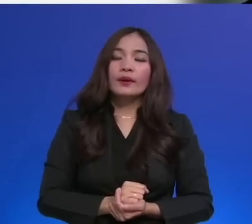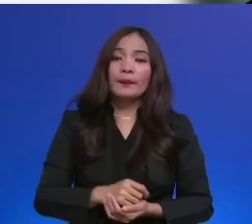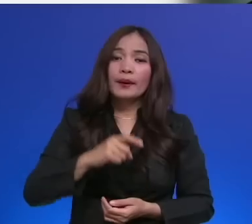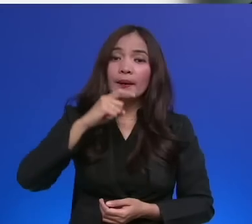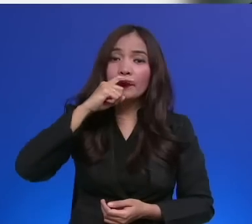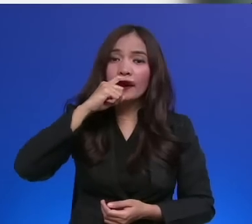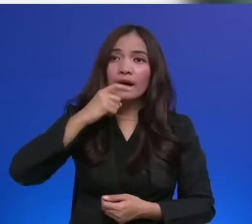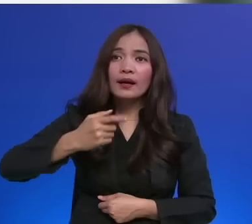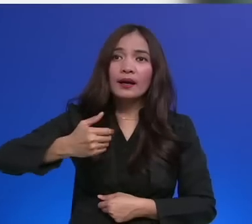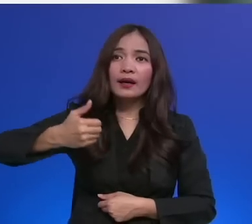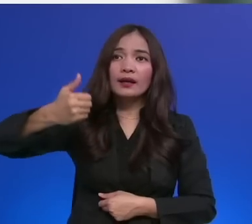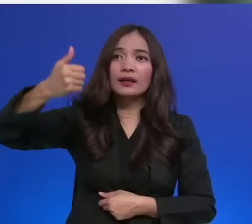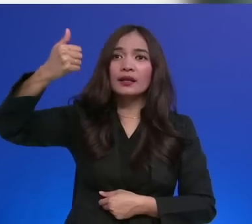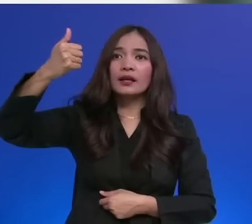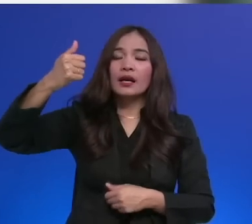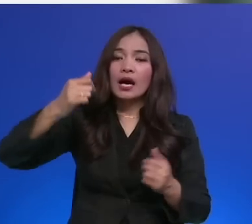Bapa,